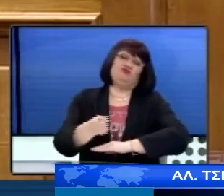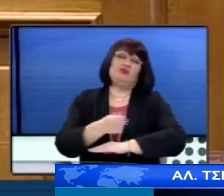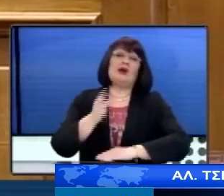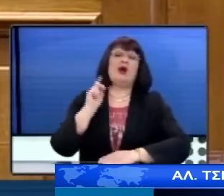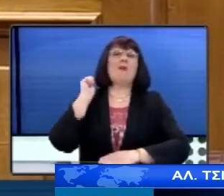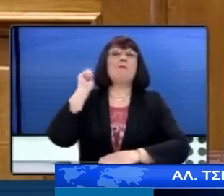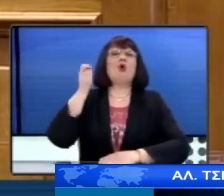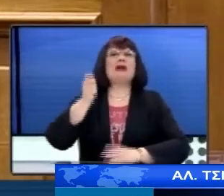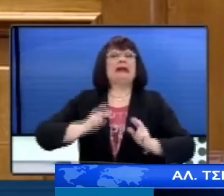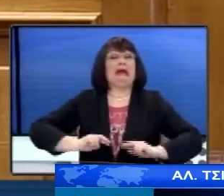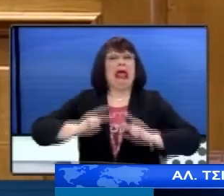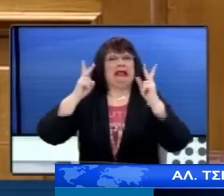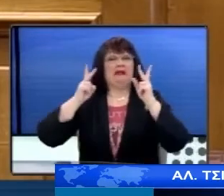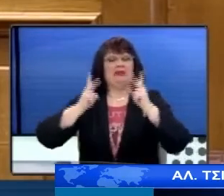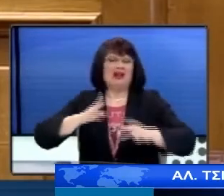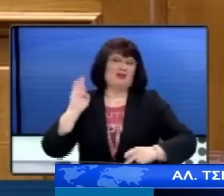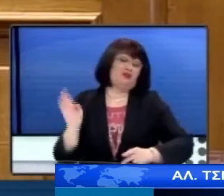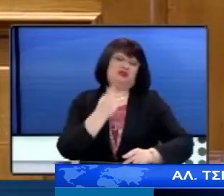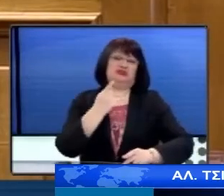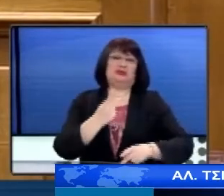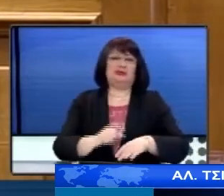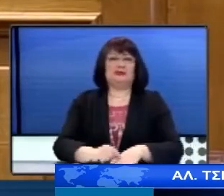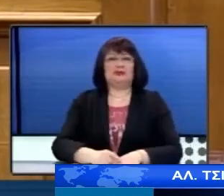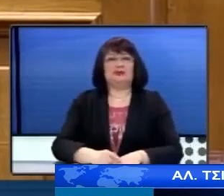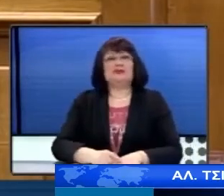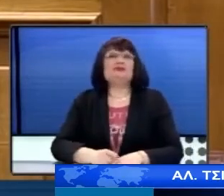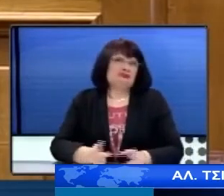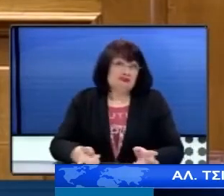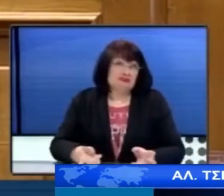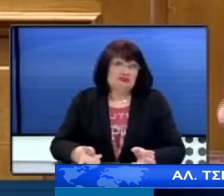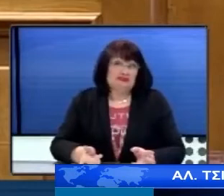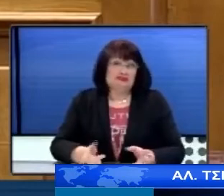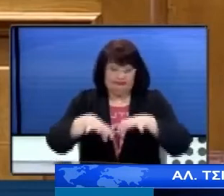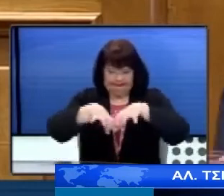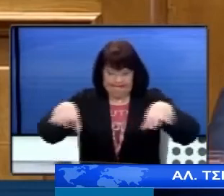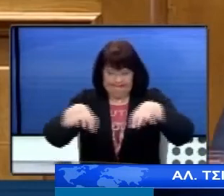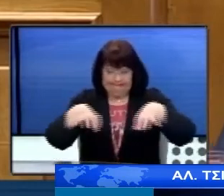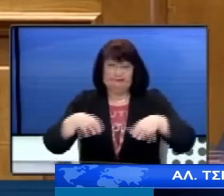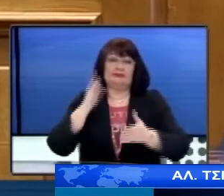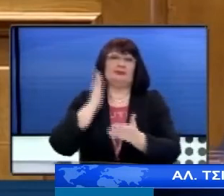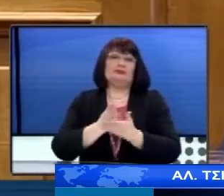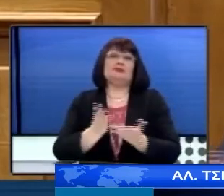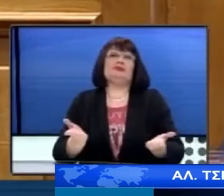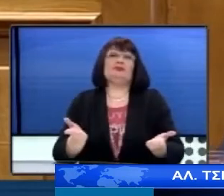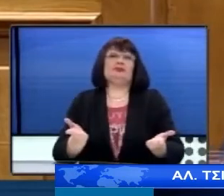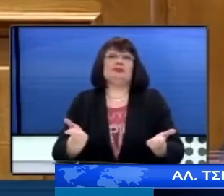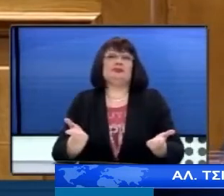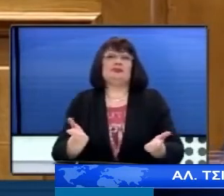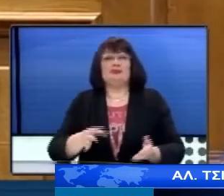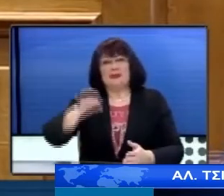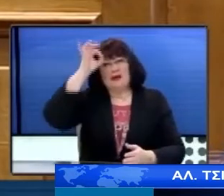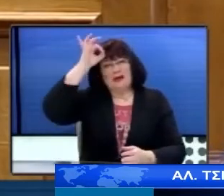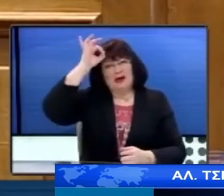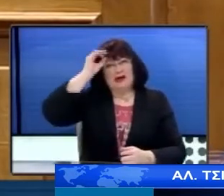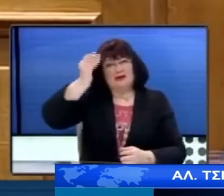διώξεις πολιτικών αντιπάλων, δικό σας πολιτικών αντιπάλων, διχαστικές επιλογές, με